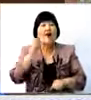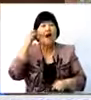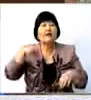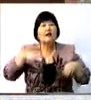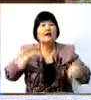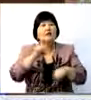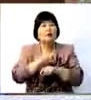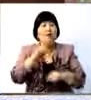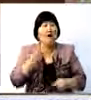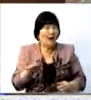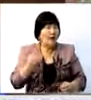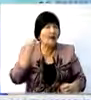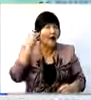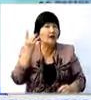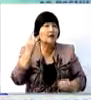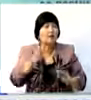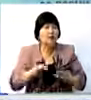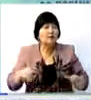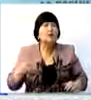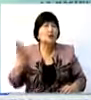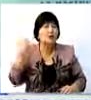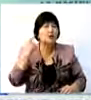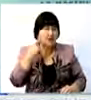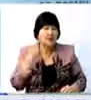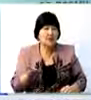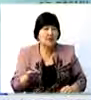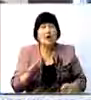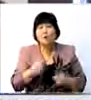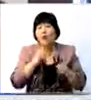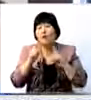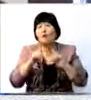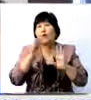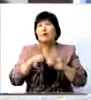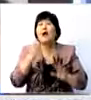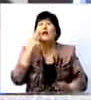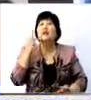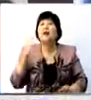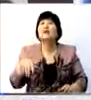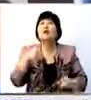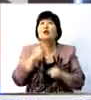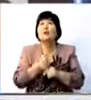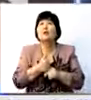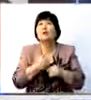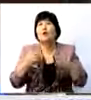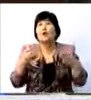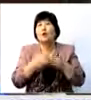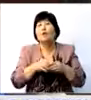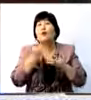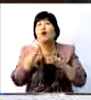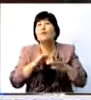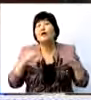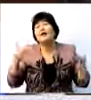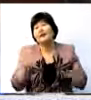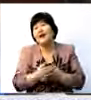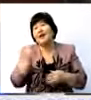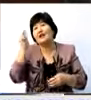дегенді білерсіз. Ал ақылды балабақша дегенді бұрын естіп пе едіңіз? Форум аясында татарстандық Барс Групп компаниясы бүлдіршіндерді